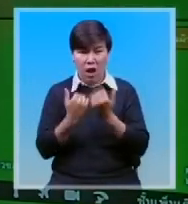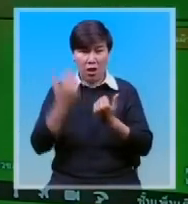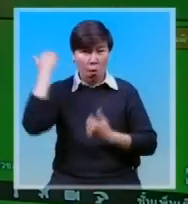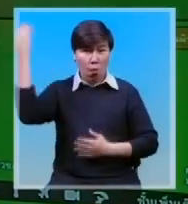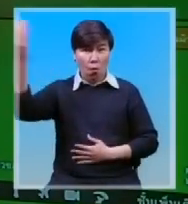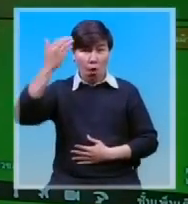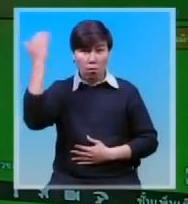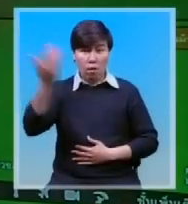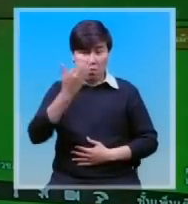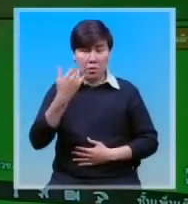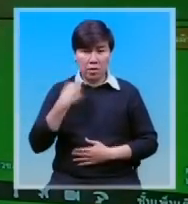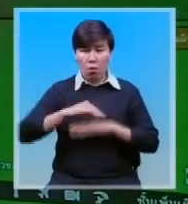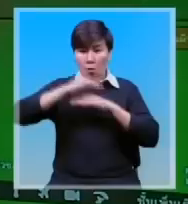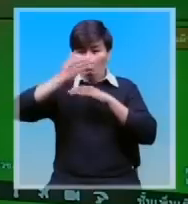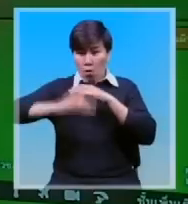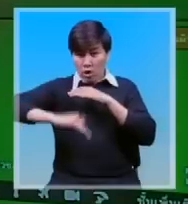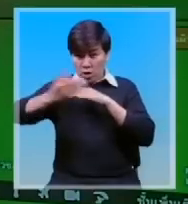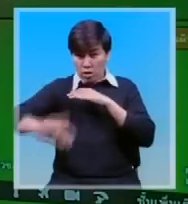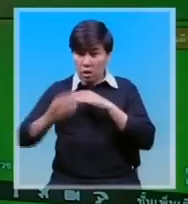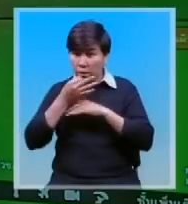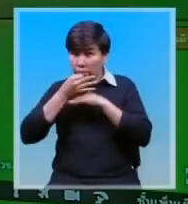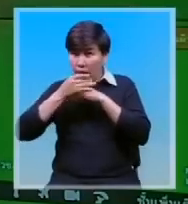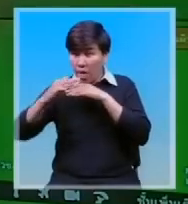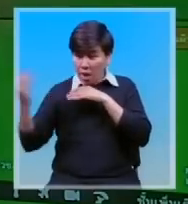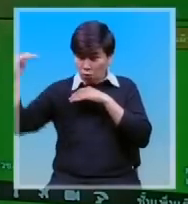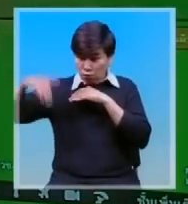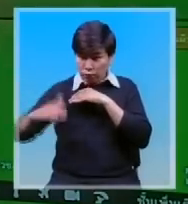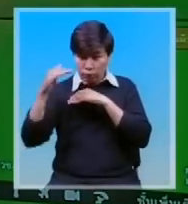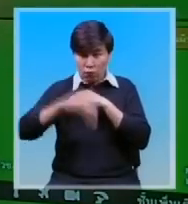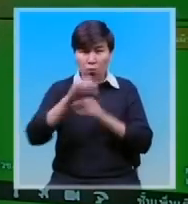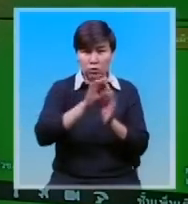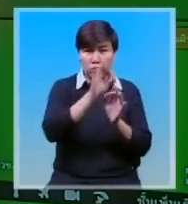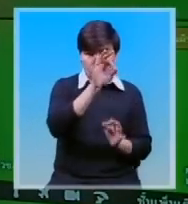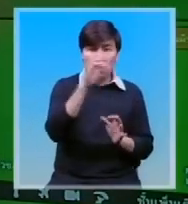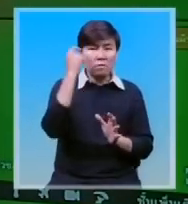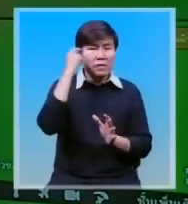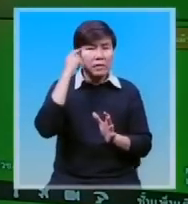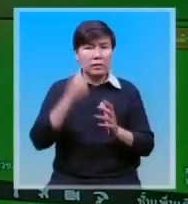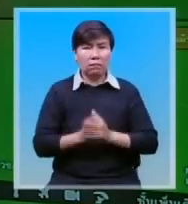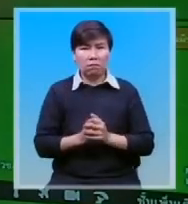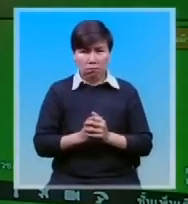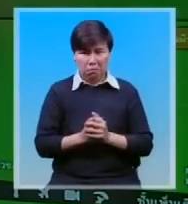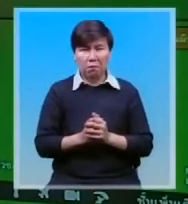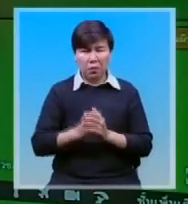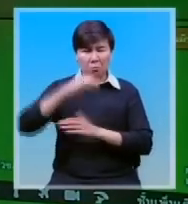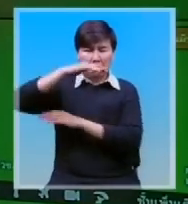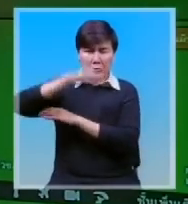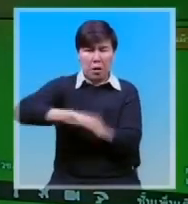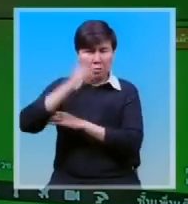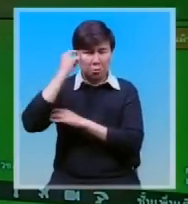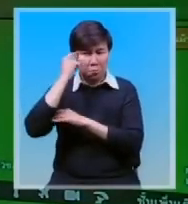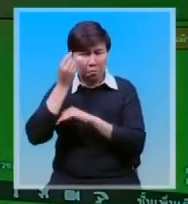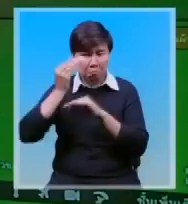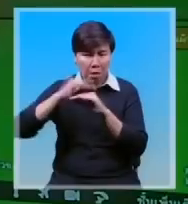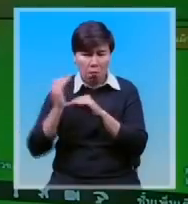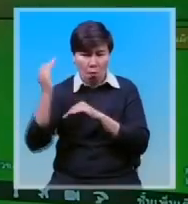ยแล้วก็คลื่นก็สูงด้วยคาดการณ์กันว่าช่วงเย็นวันนี้ค่ะคลื่นลมในทะเลเนี่ยจะสูงมากขึ้นกว่าในปัจจุบันนี้อีก นะคะแรงเข้าไปอี